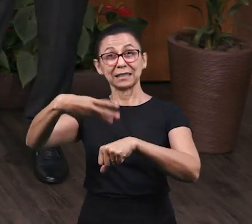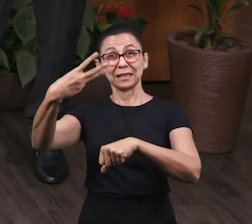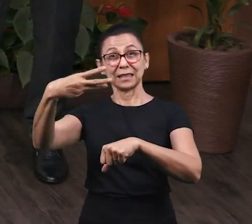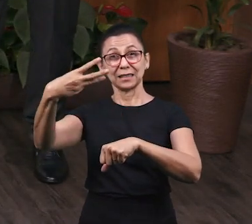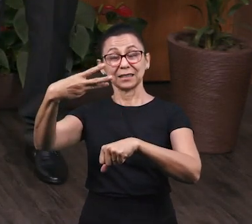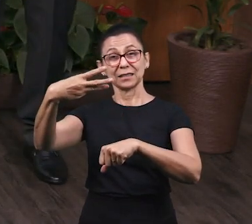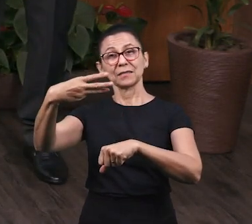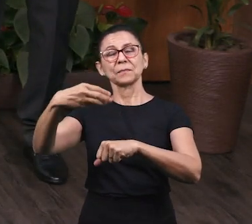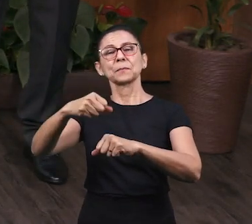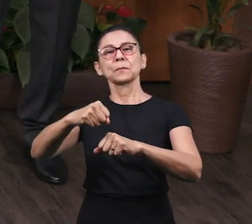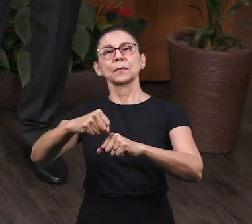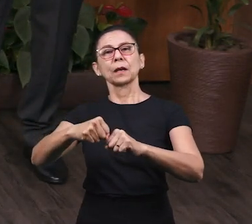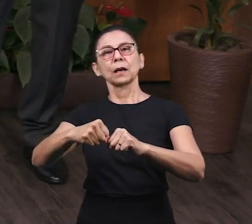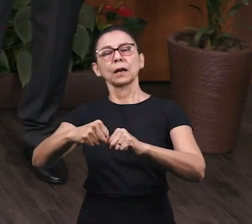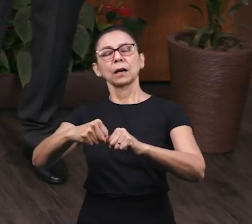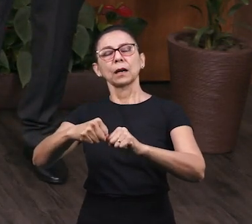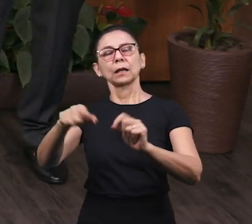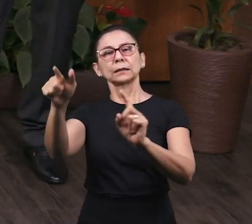Cette tente,